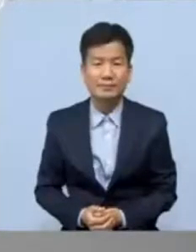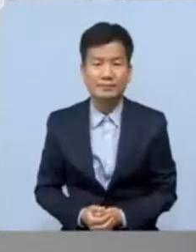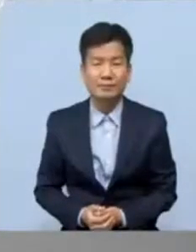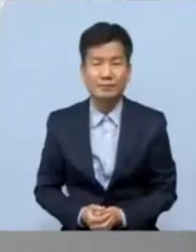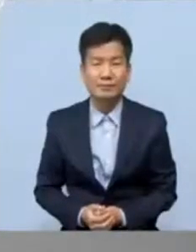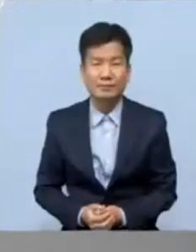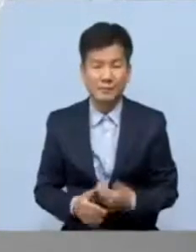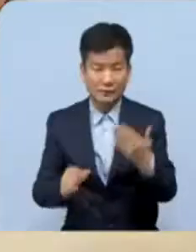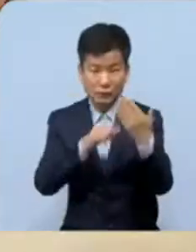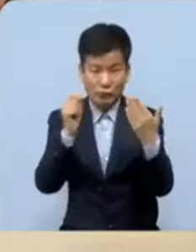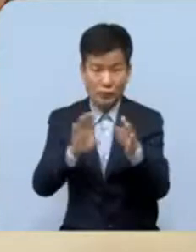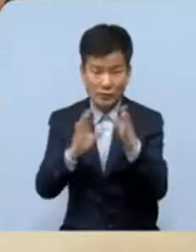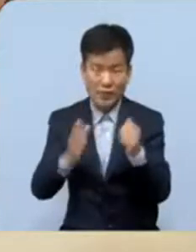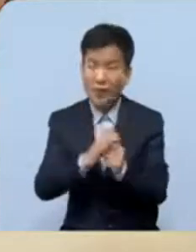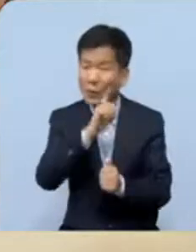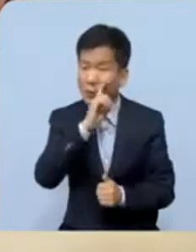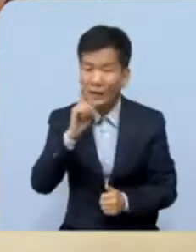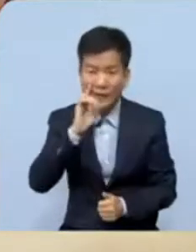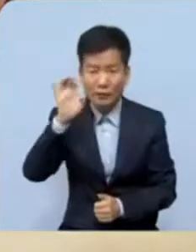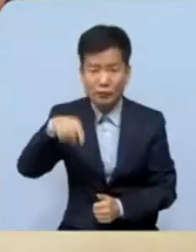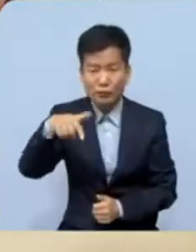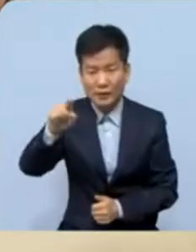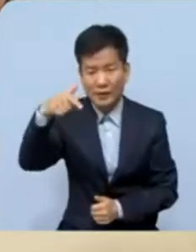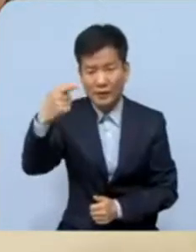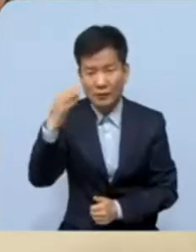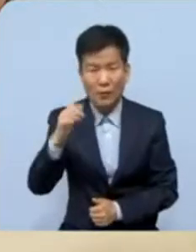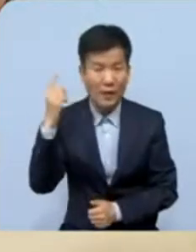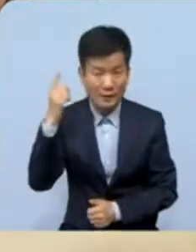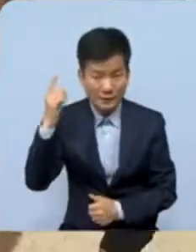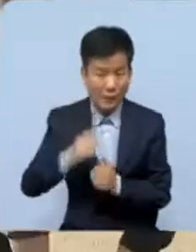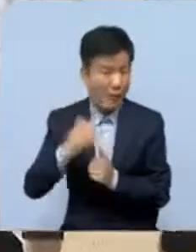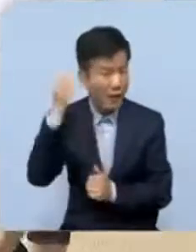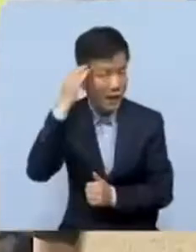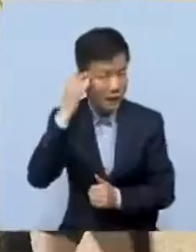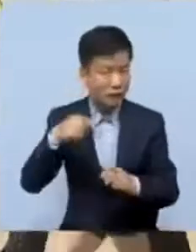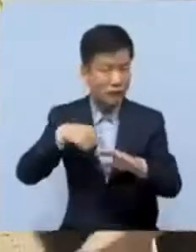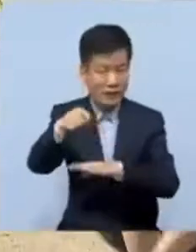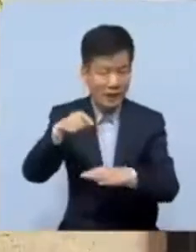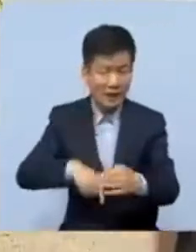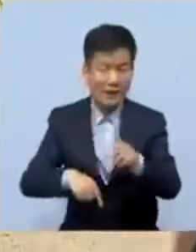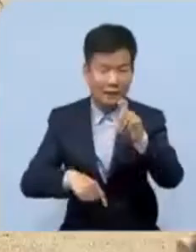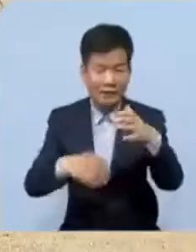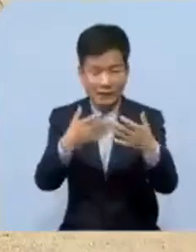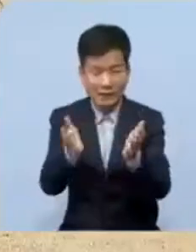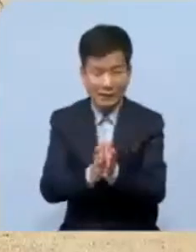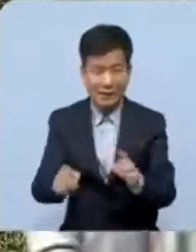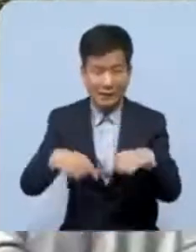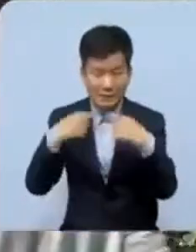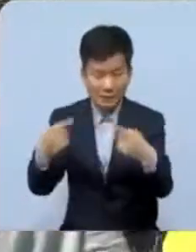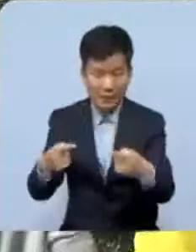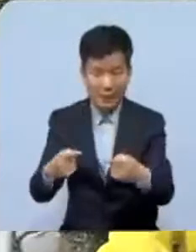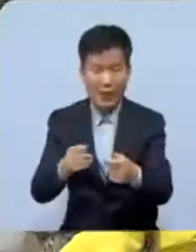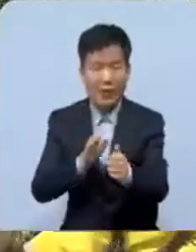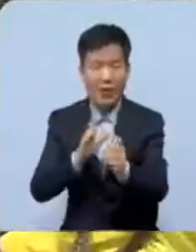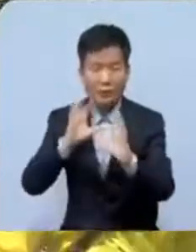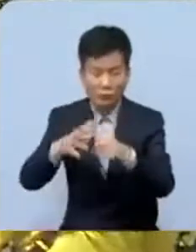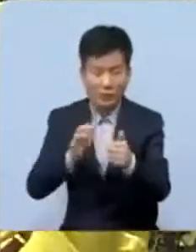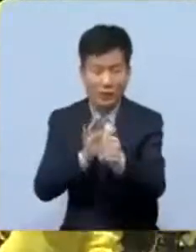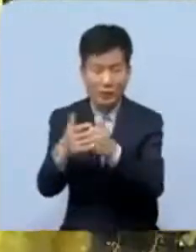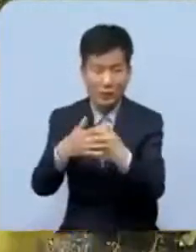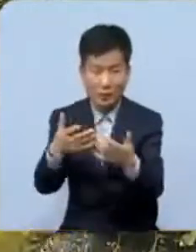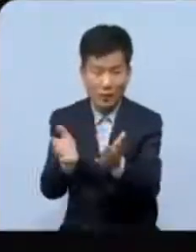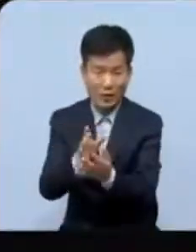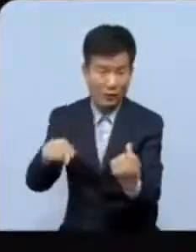9월 개막하는 괴산 세계 유기농 산업 엑스포에 국내외 15개 기관이 참여하는 국제협력관이 운영됩니다.